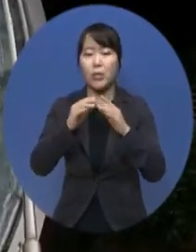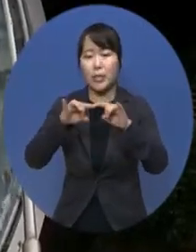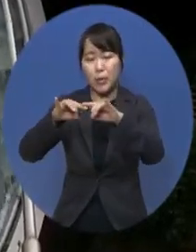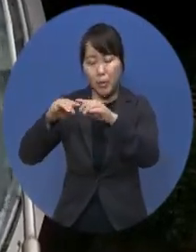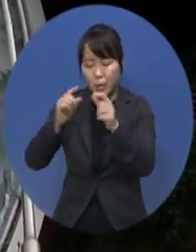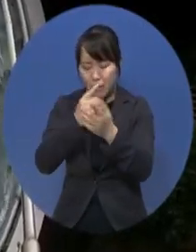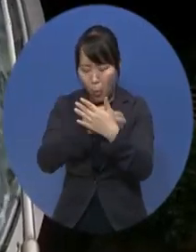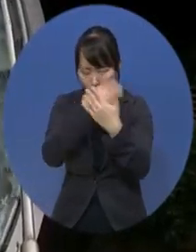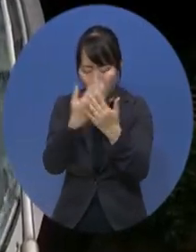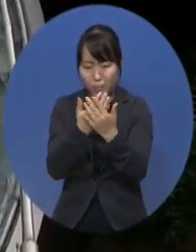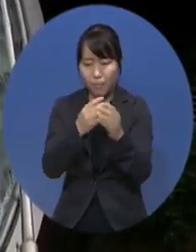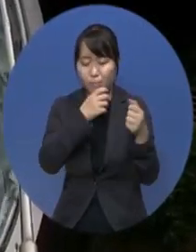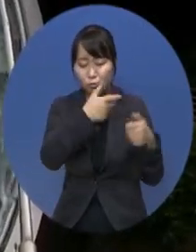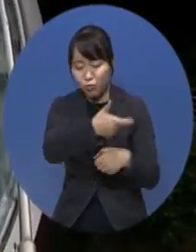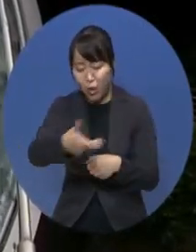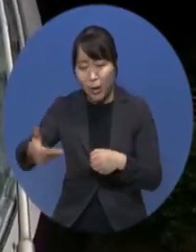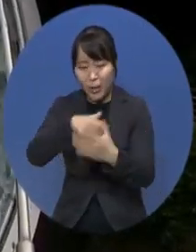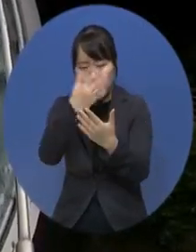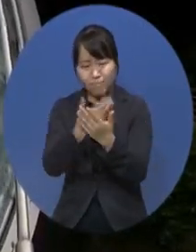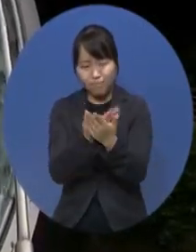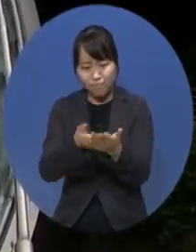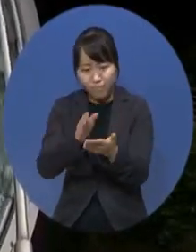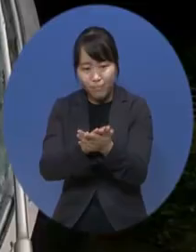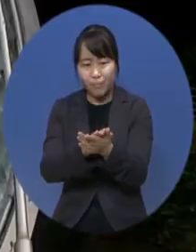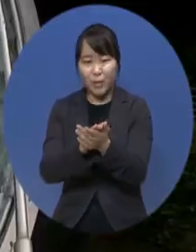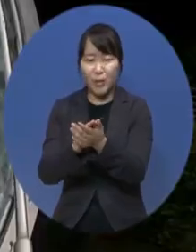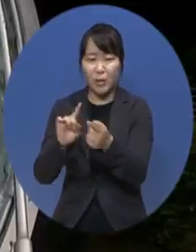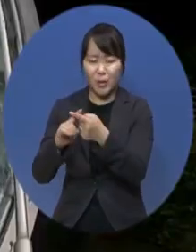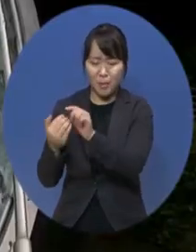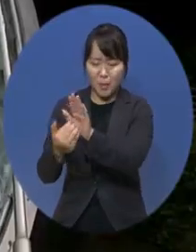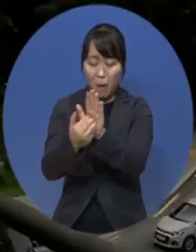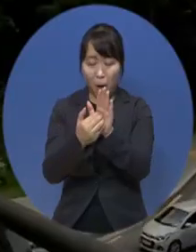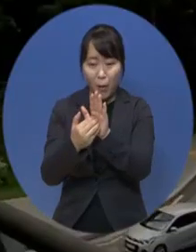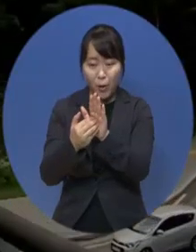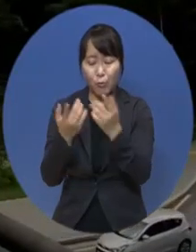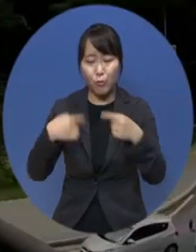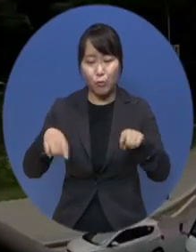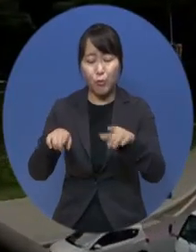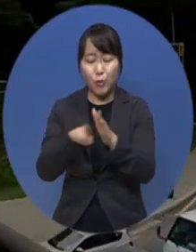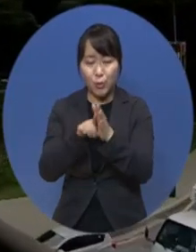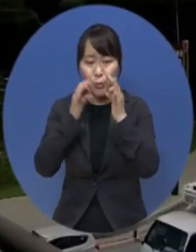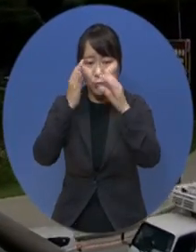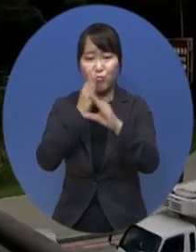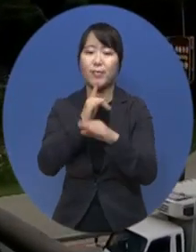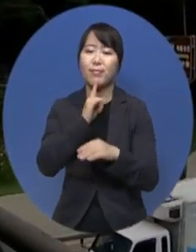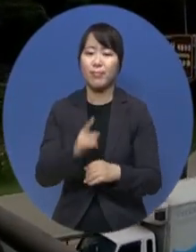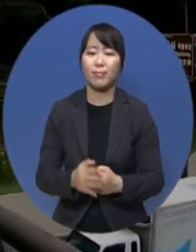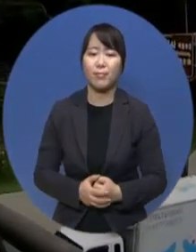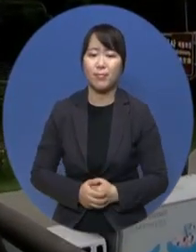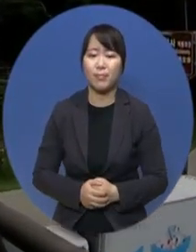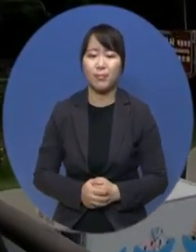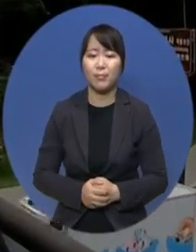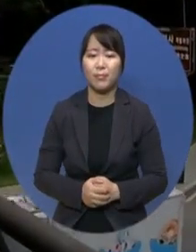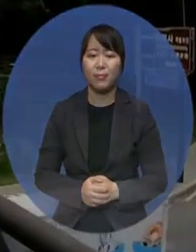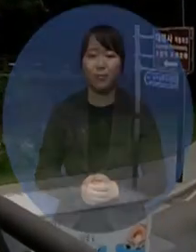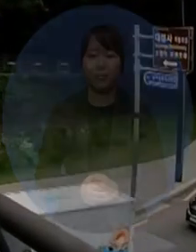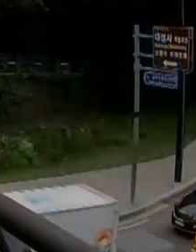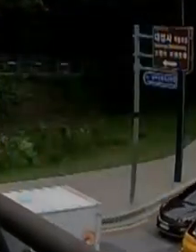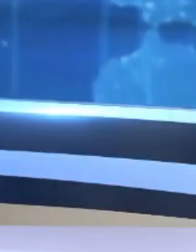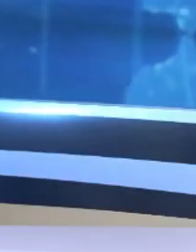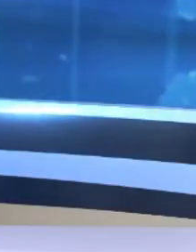등 대규모 방제 인프라 구축 사업을 추진하고 있다고 밝혔습니다. 복지TV 뉴스 서정용입니다.